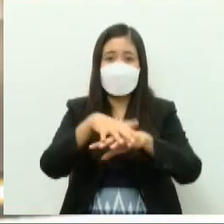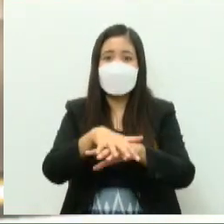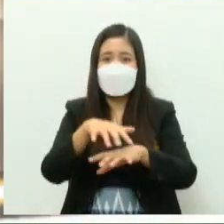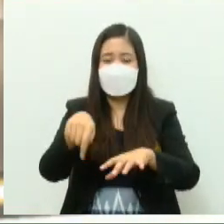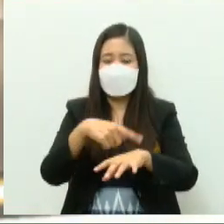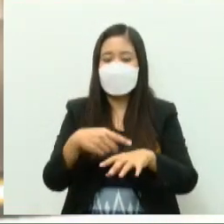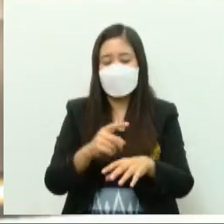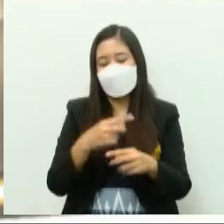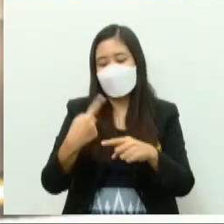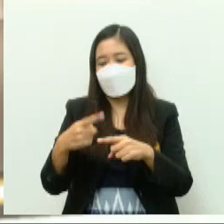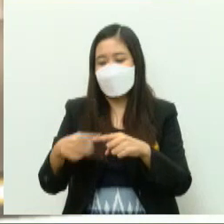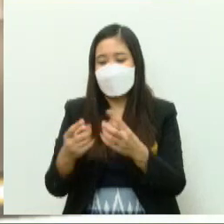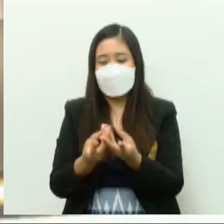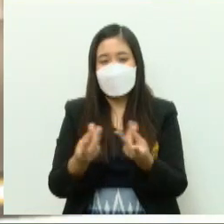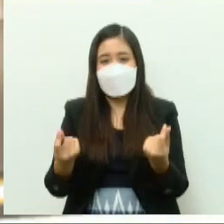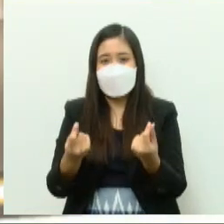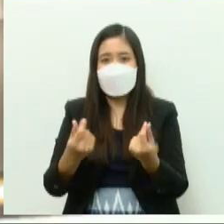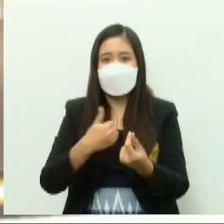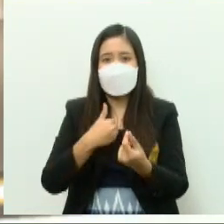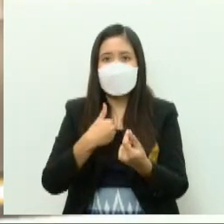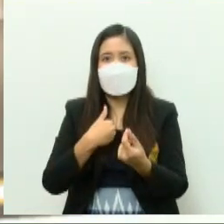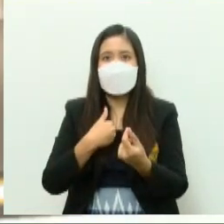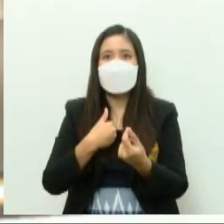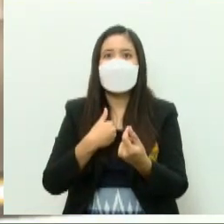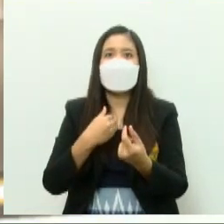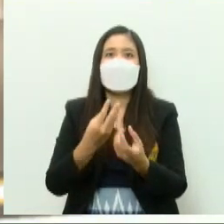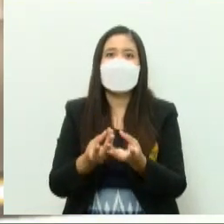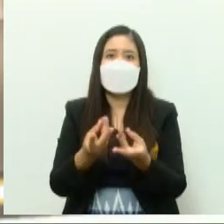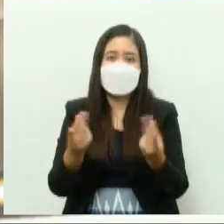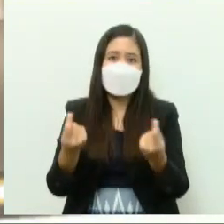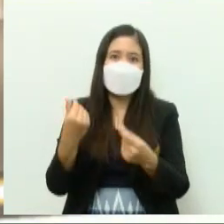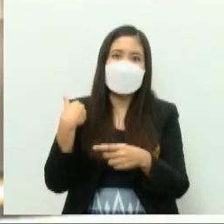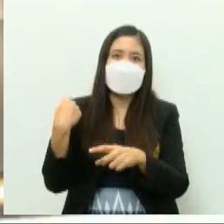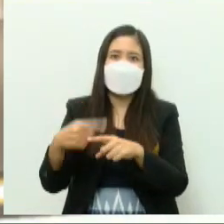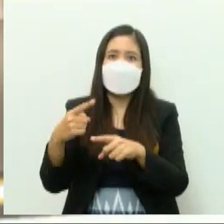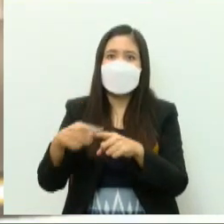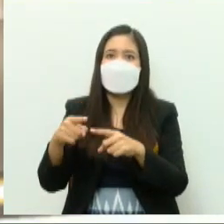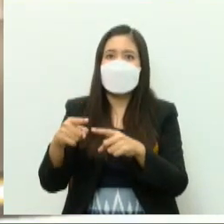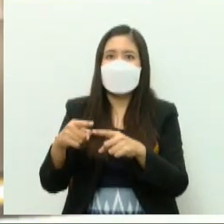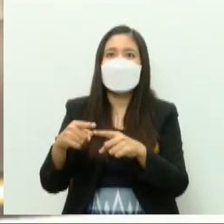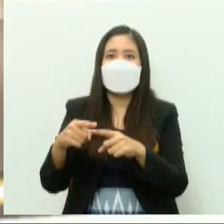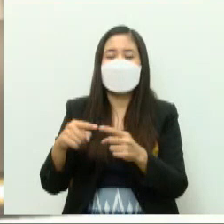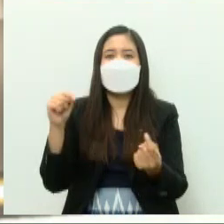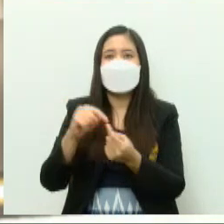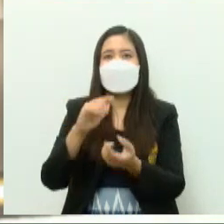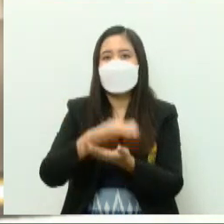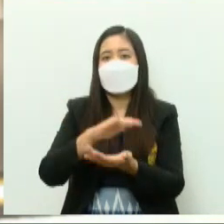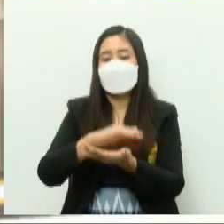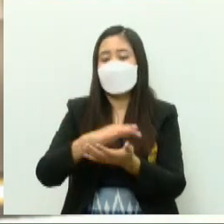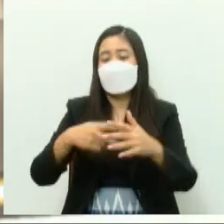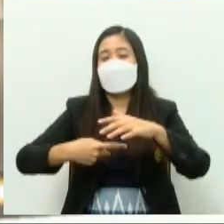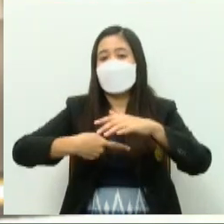ายพื้นที่นะครับอย่างเช่นที่โรงเรียนวัดบางปิดล่างครุราชรังสรรค์สปป.ตราดนะครับก็เป็นโรงเรียนประถมศึกษ